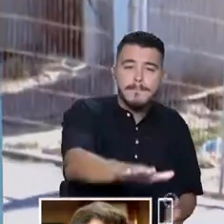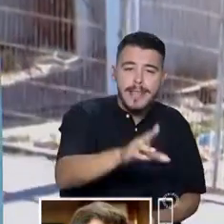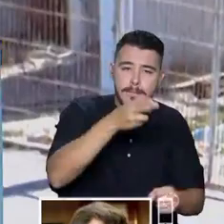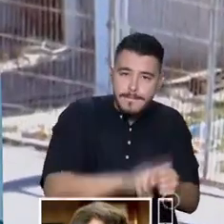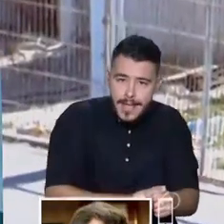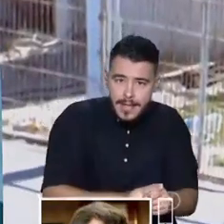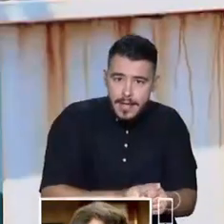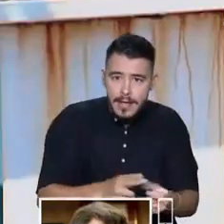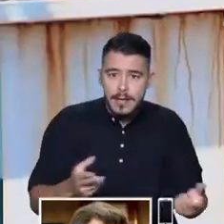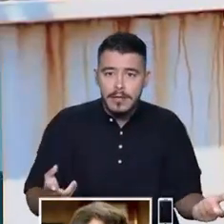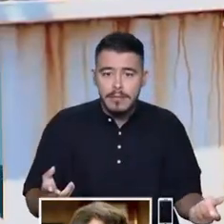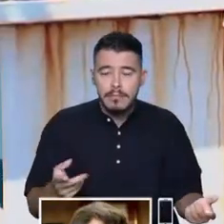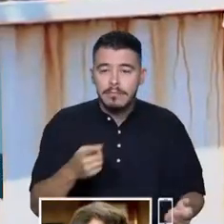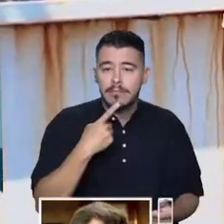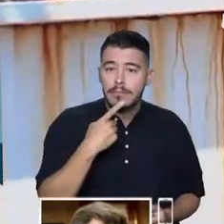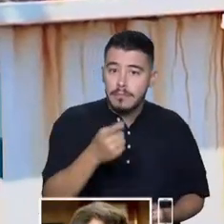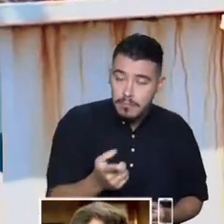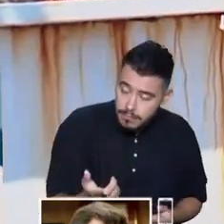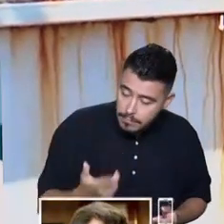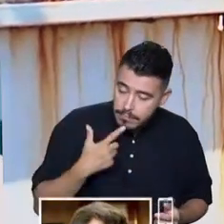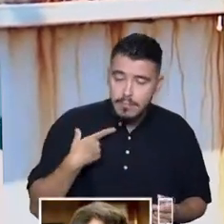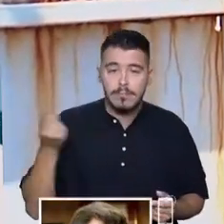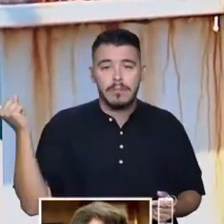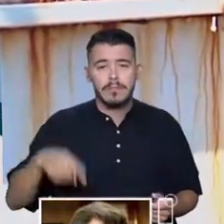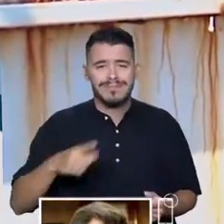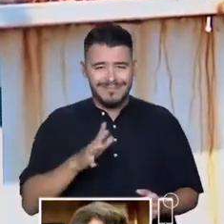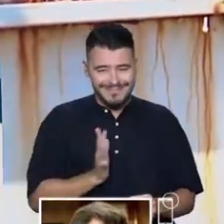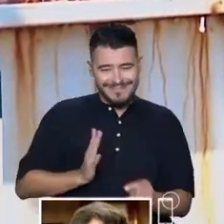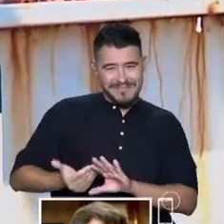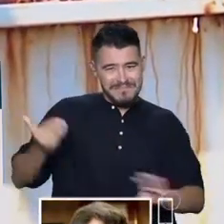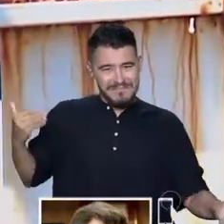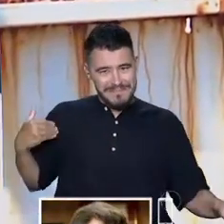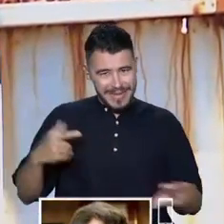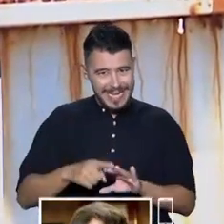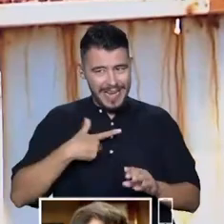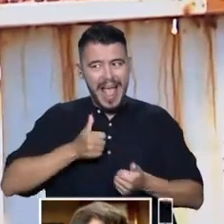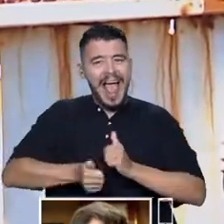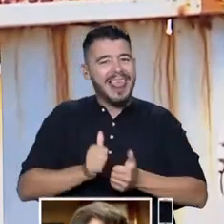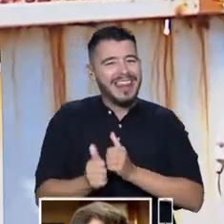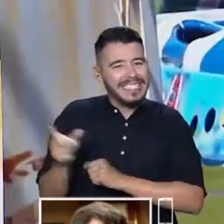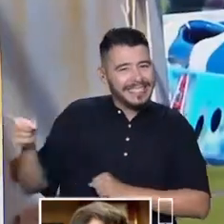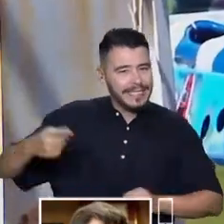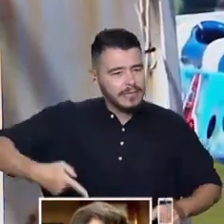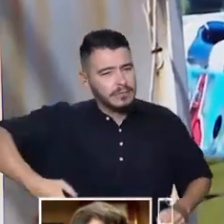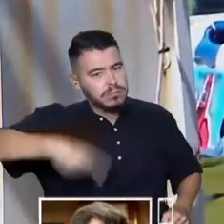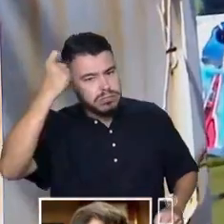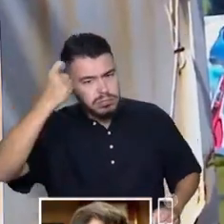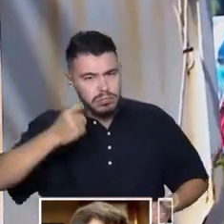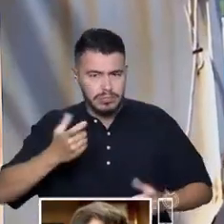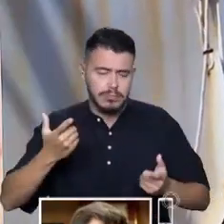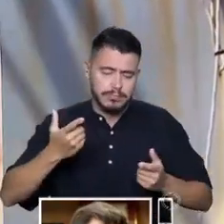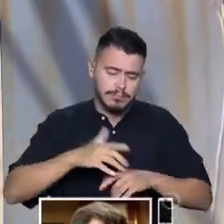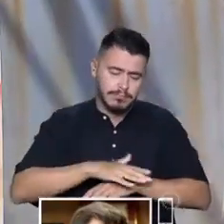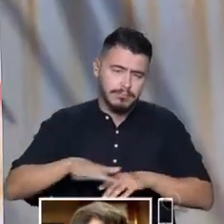προηγουμένως, εδώ δολοφονήθηκε άνθρωπος άλλος, πολιτοποιήθηκε από πρωταθλητή του τζούντο. Τον άρπαξε και